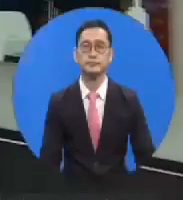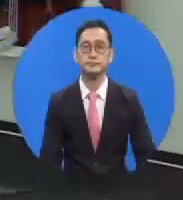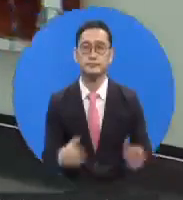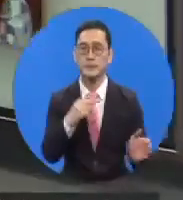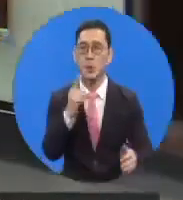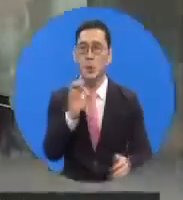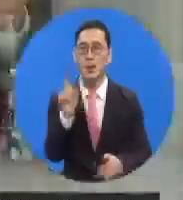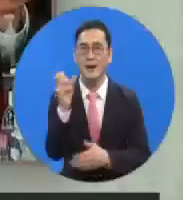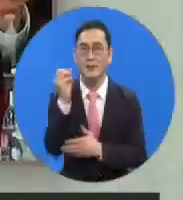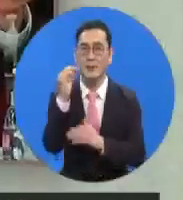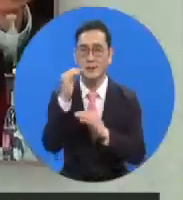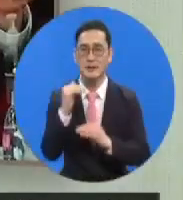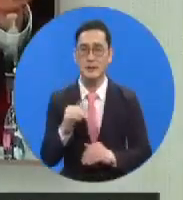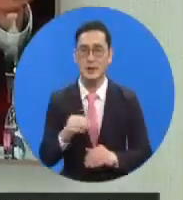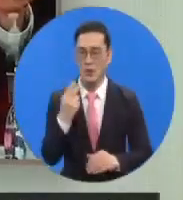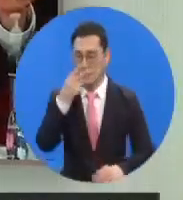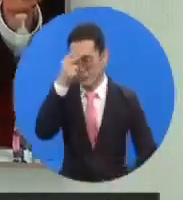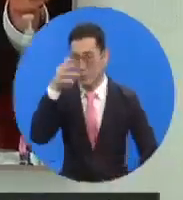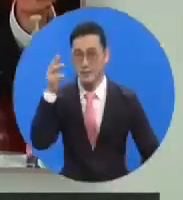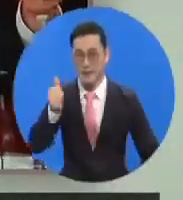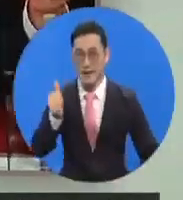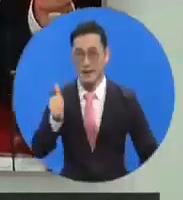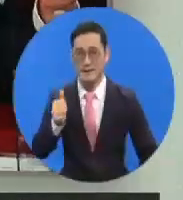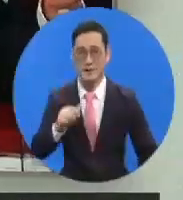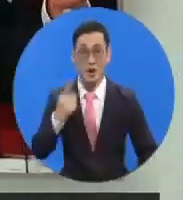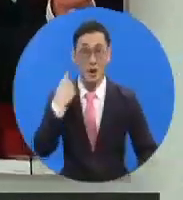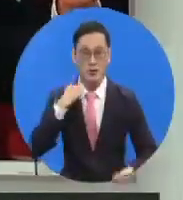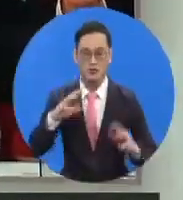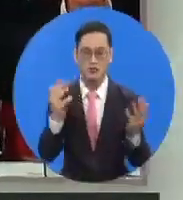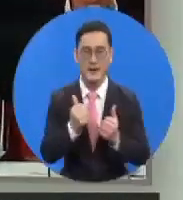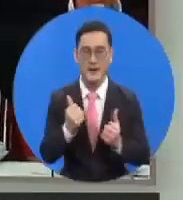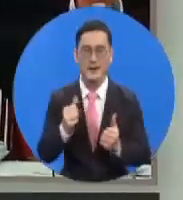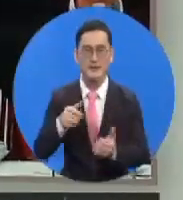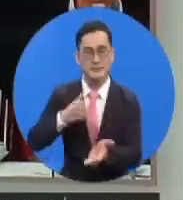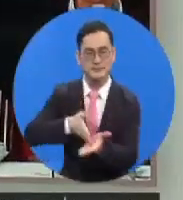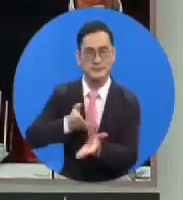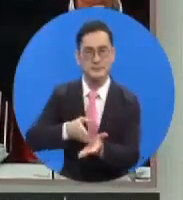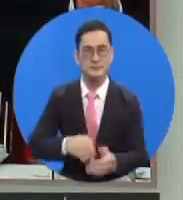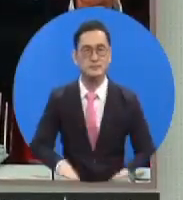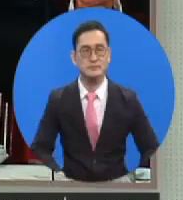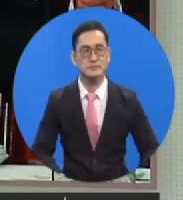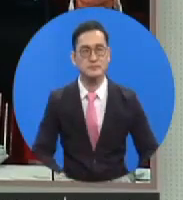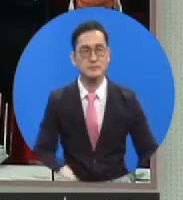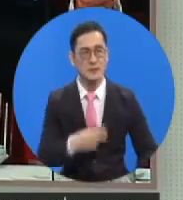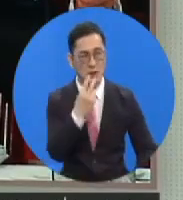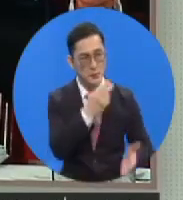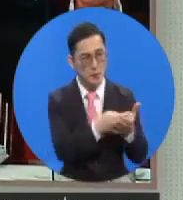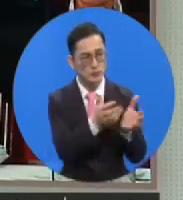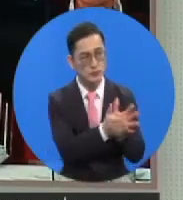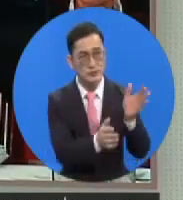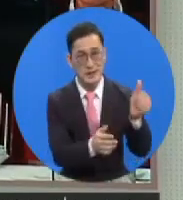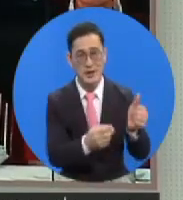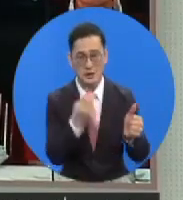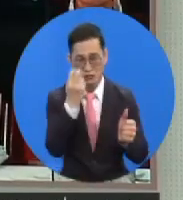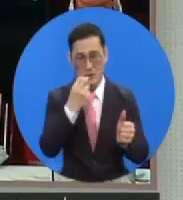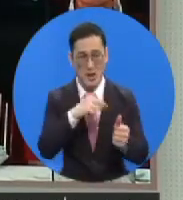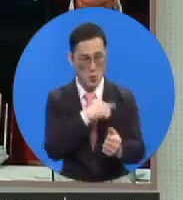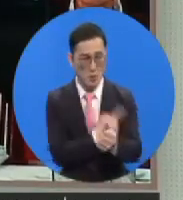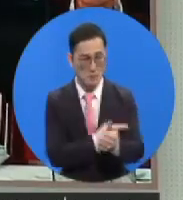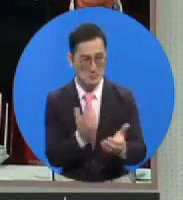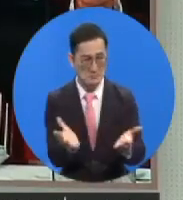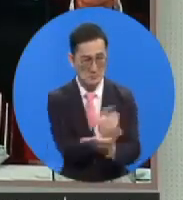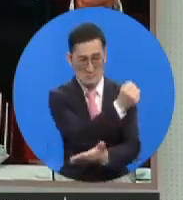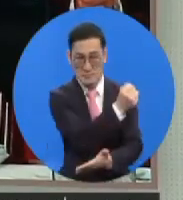윤석열 검찰총장이 어제 국감에서 소신을 밝혔습니다. 추미애 법무부 장관의 수사지휘권 발동은 위법이다 라고